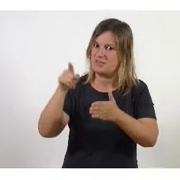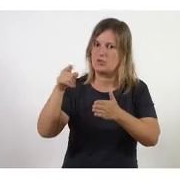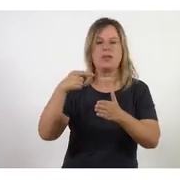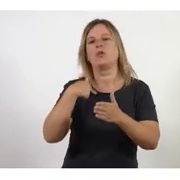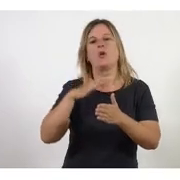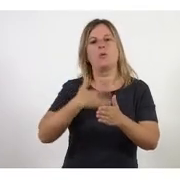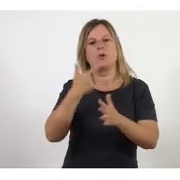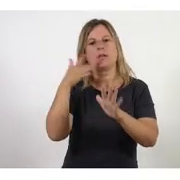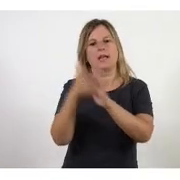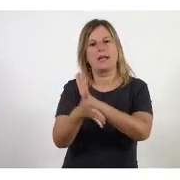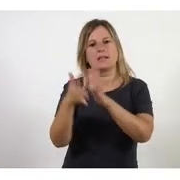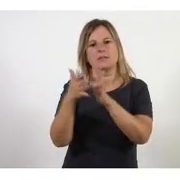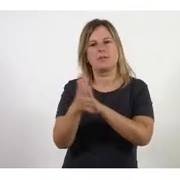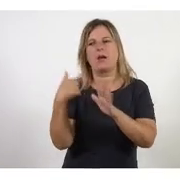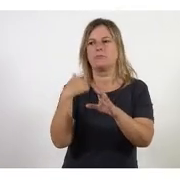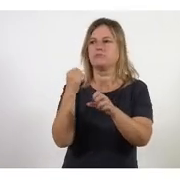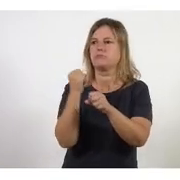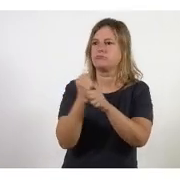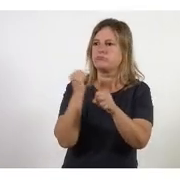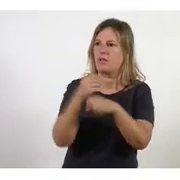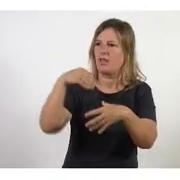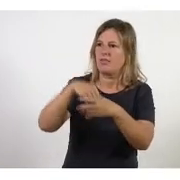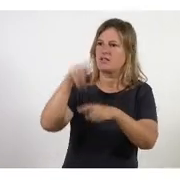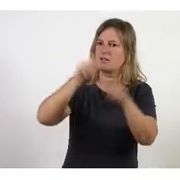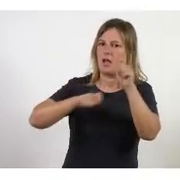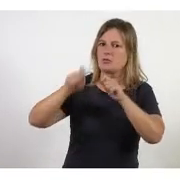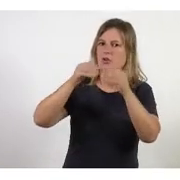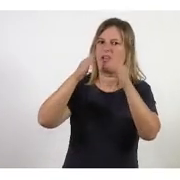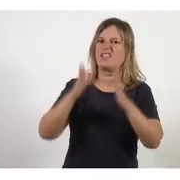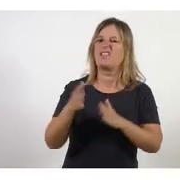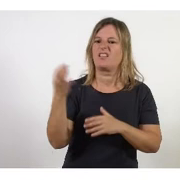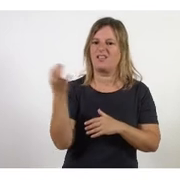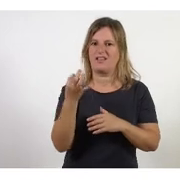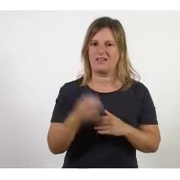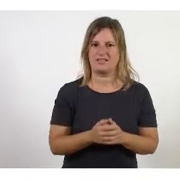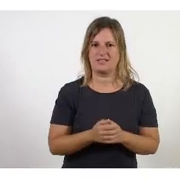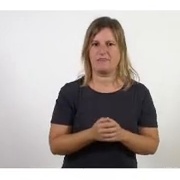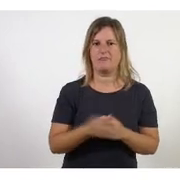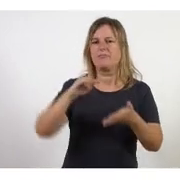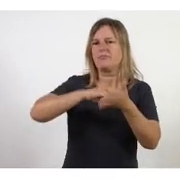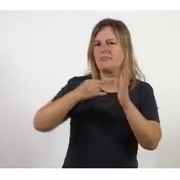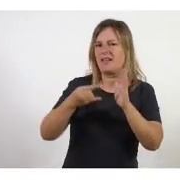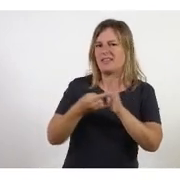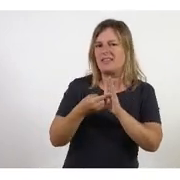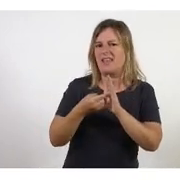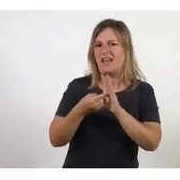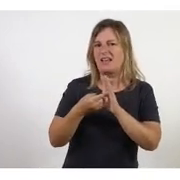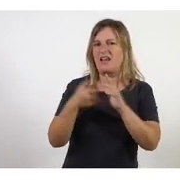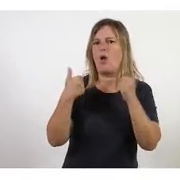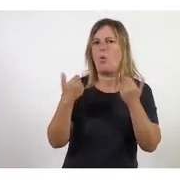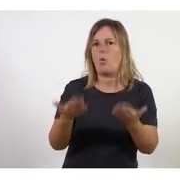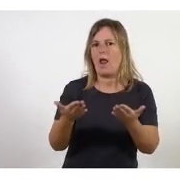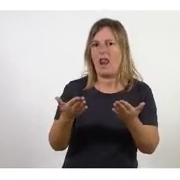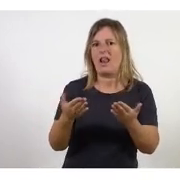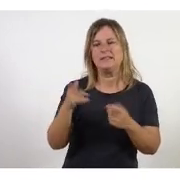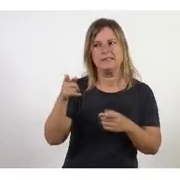podeu explicar la labor que feu a la vostra entitat, a la vostra associació. La tècnica per fer això són dels vídeos